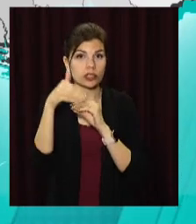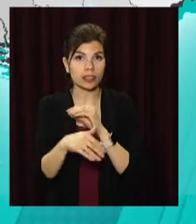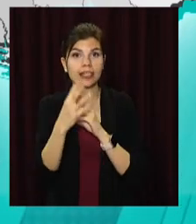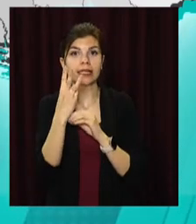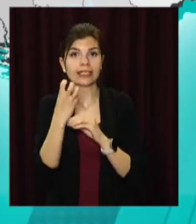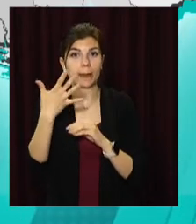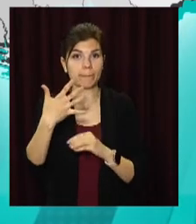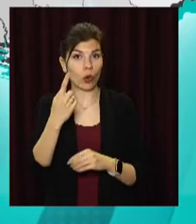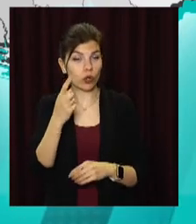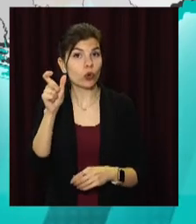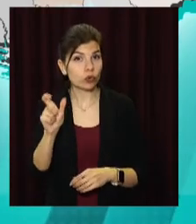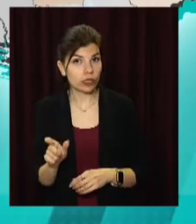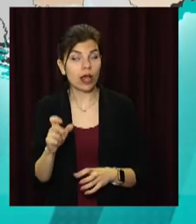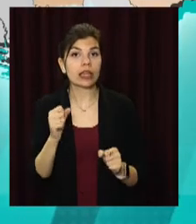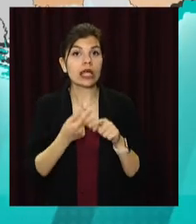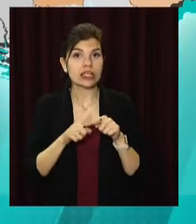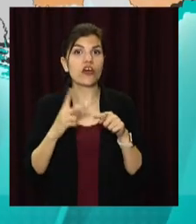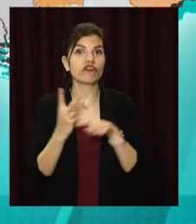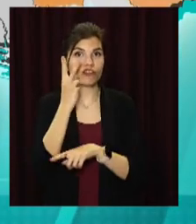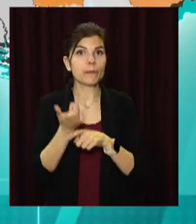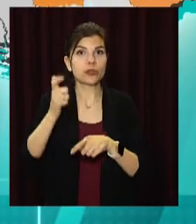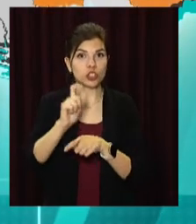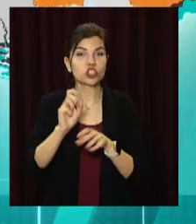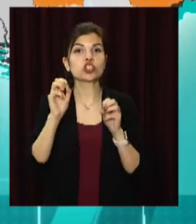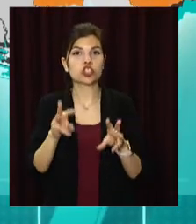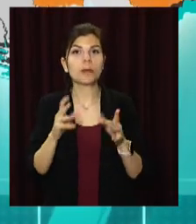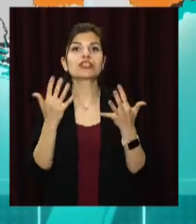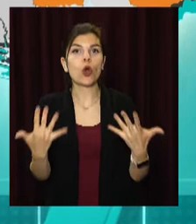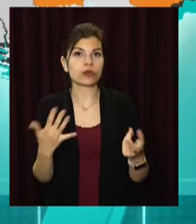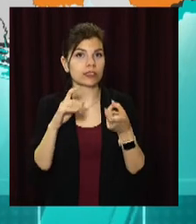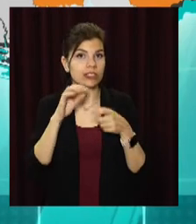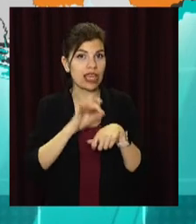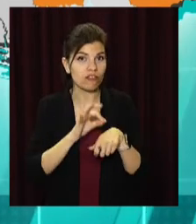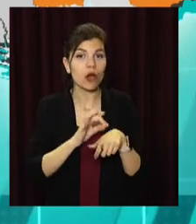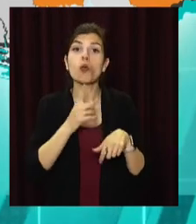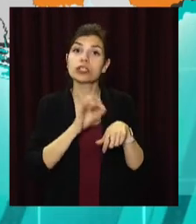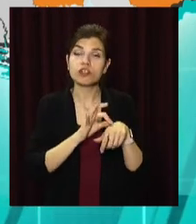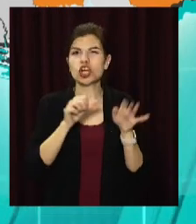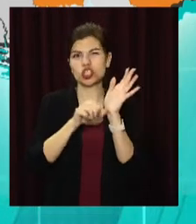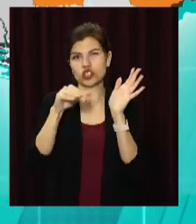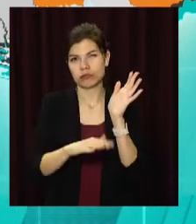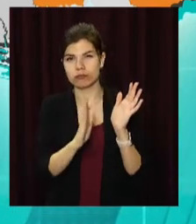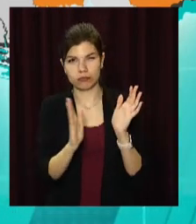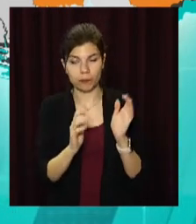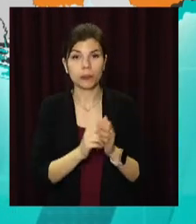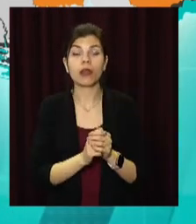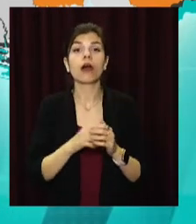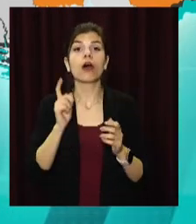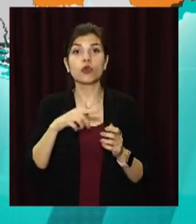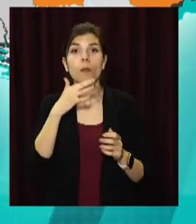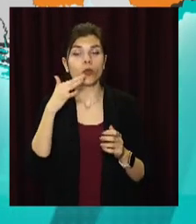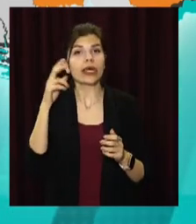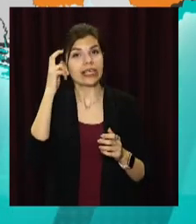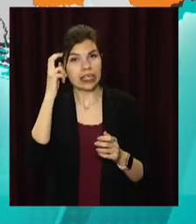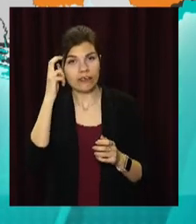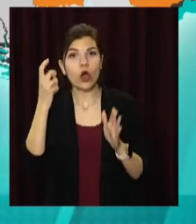14 351 людина, а на це вдвічі більше, ніж кількість захворілих, їх майже 6 тисяч. В антилідерах залишається столиця,